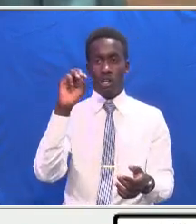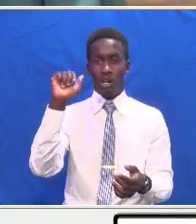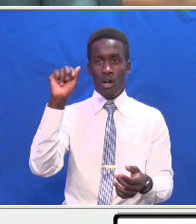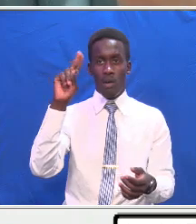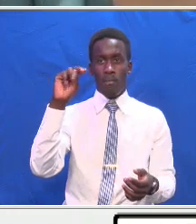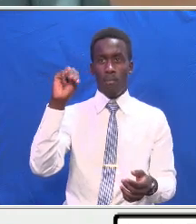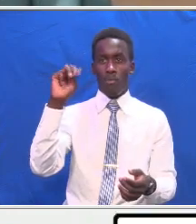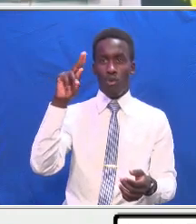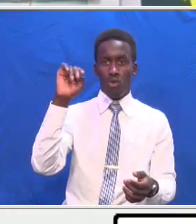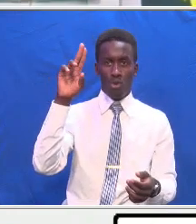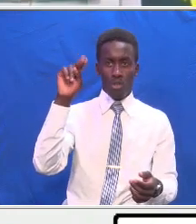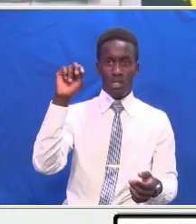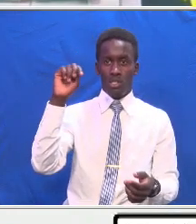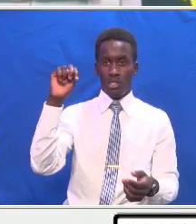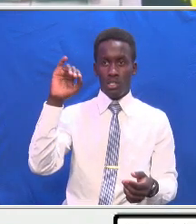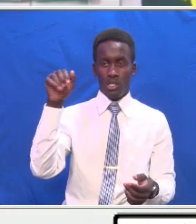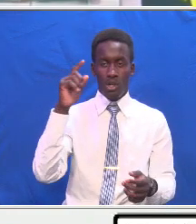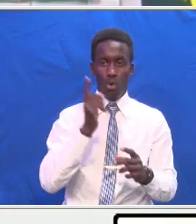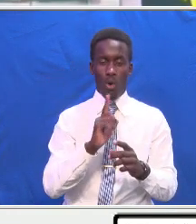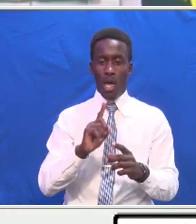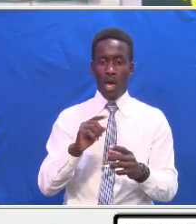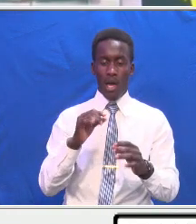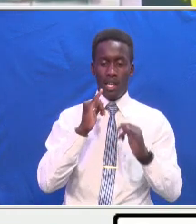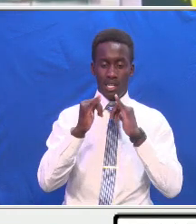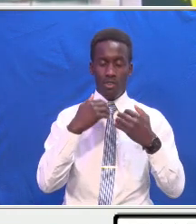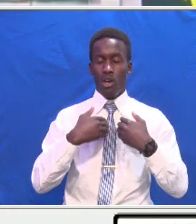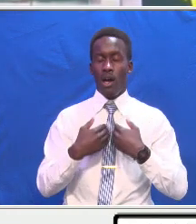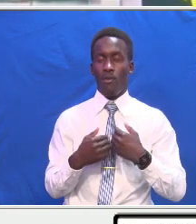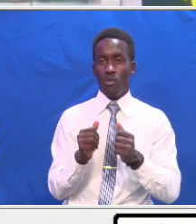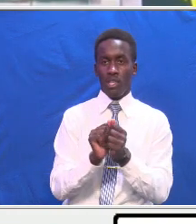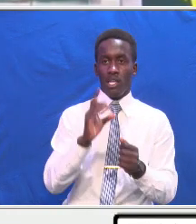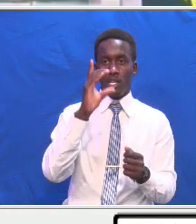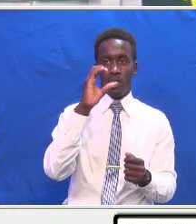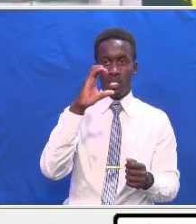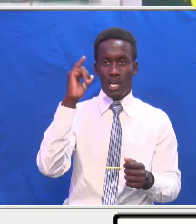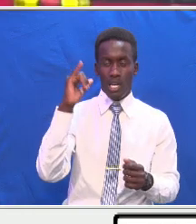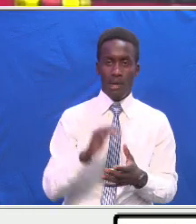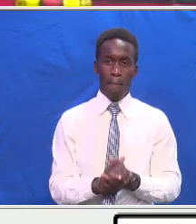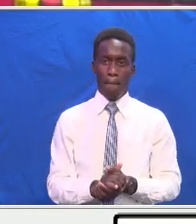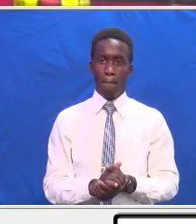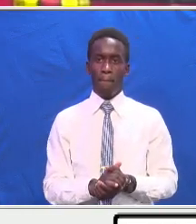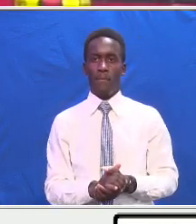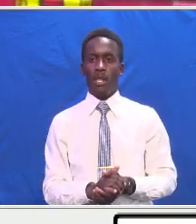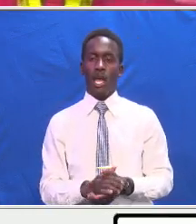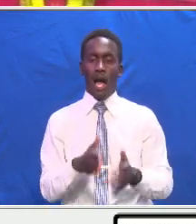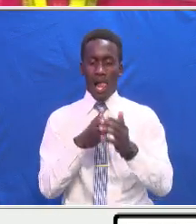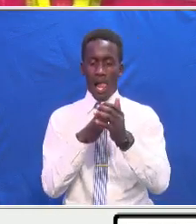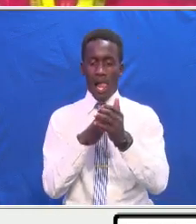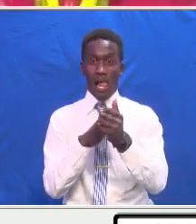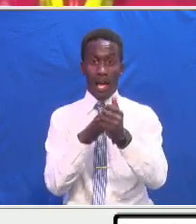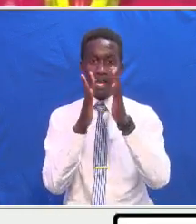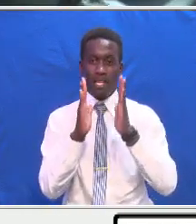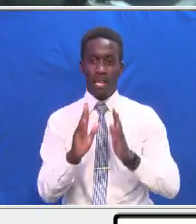idara ya upelelezi wa jinai DCI. Rais wa chama cha wanasheria nchini LSK, Faith Odhiambo,